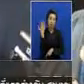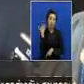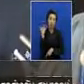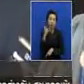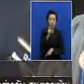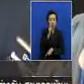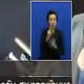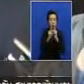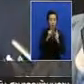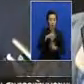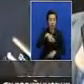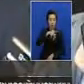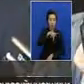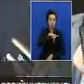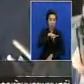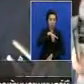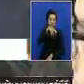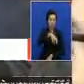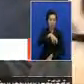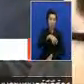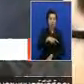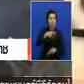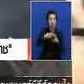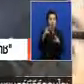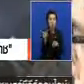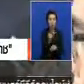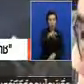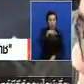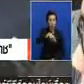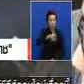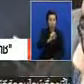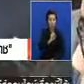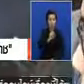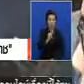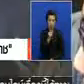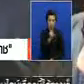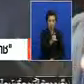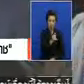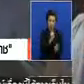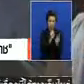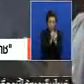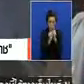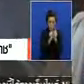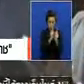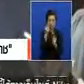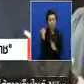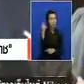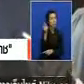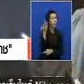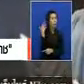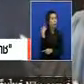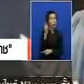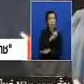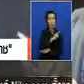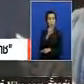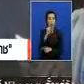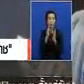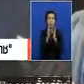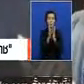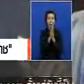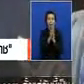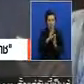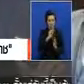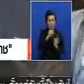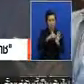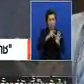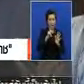ทางสำนักงานพระพุทธศาสนาแห่งชาติหรือว่าพศแล้วก็มีการคุยกันหลายเรื่องครับเมื่อวันมาฆบูชาที่ผ่านมา